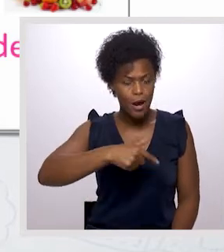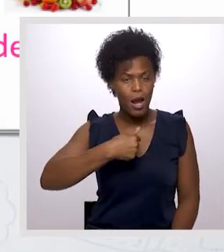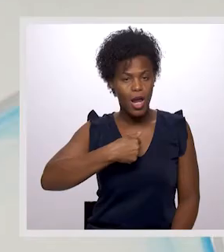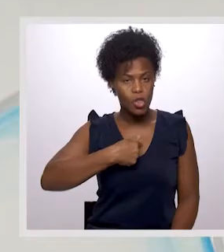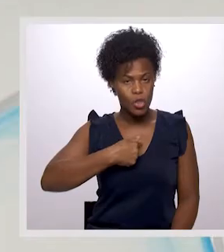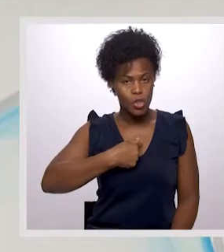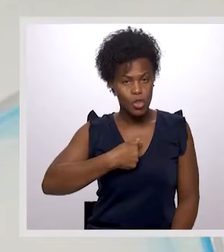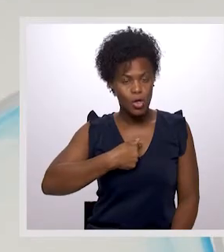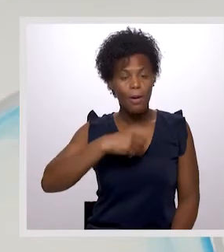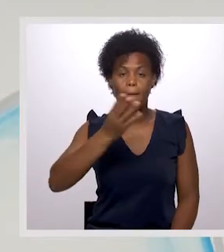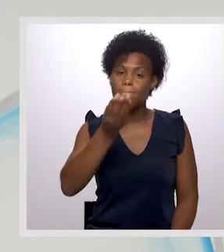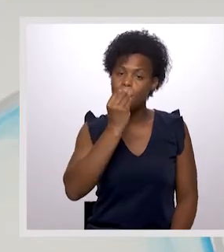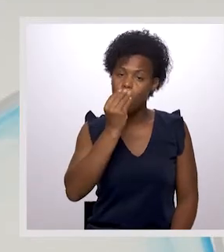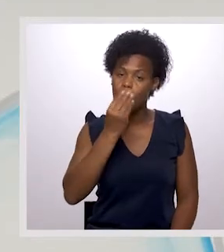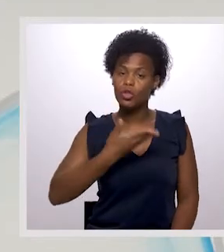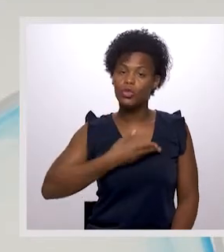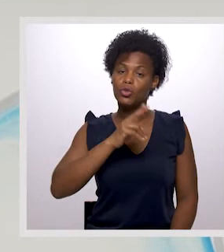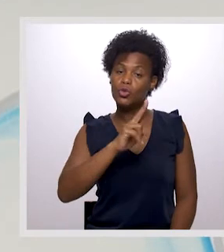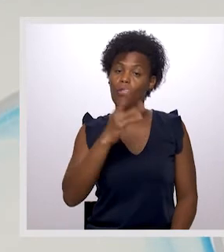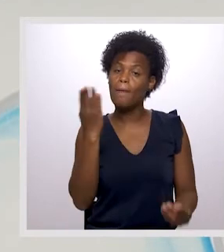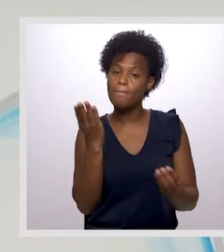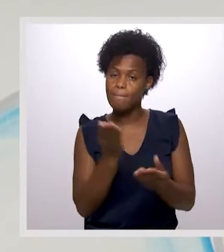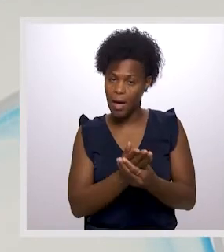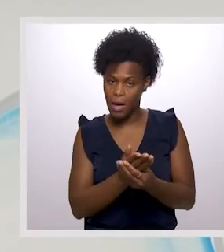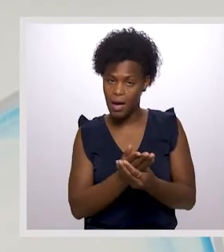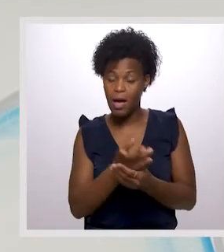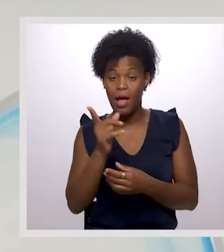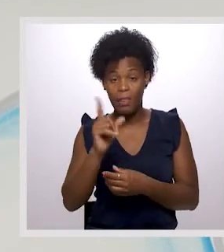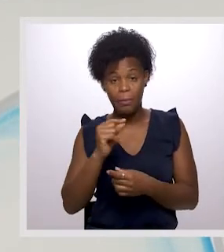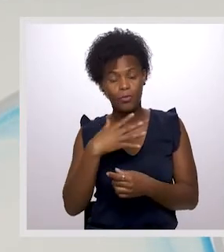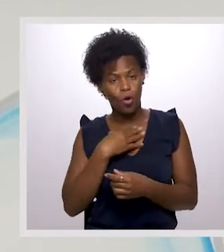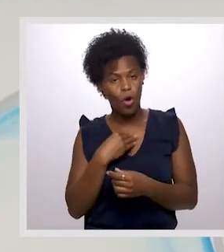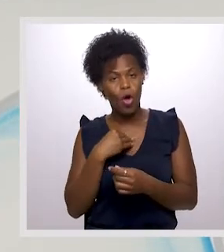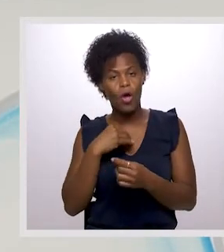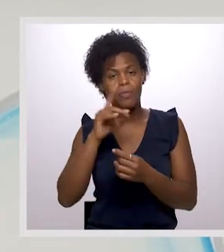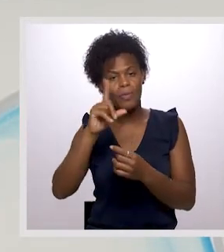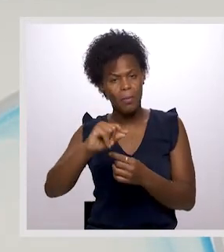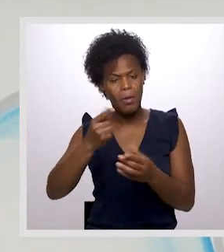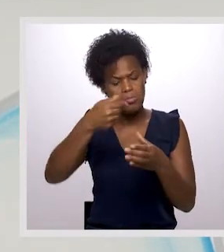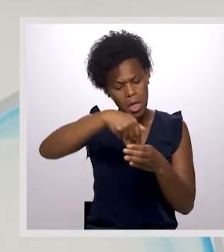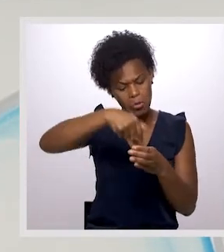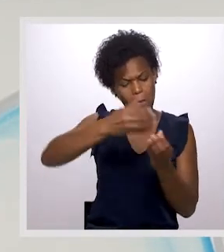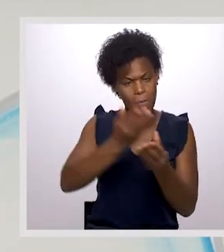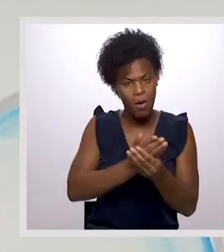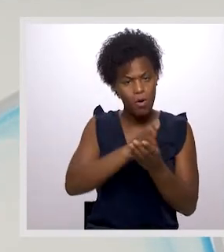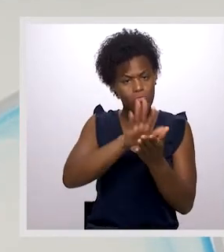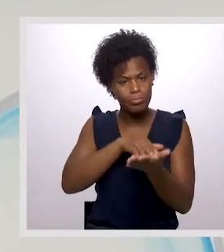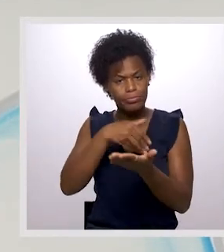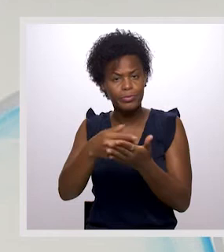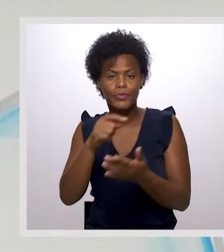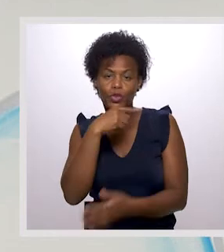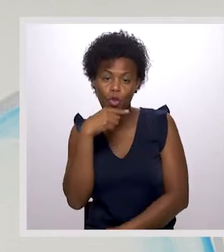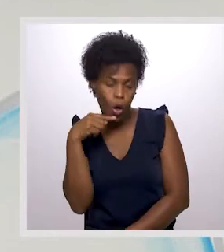pain et j'aime bien mettre de la confiture. Pourquoi je dis de la? Porque eu